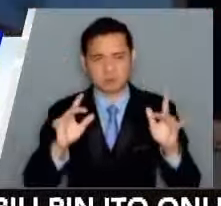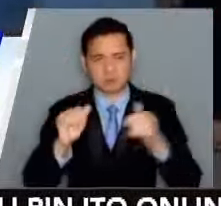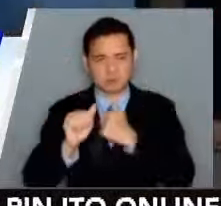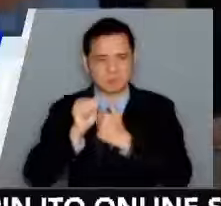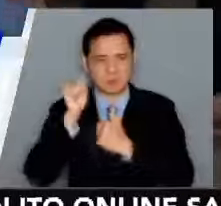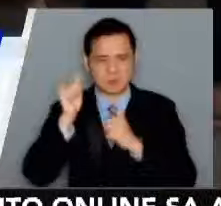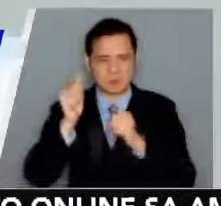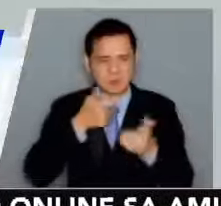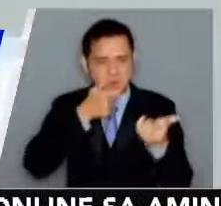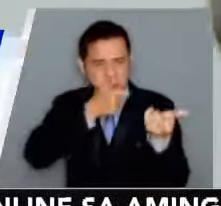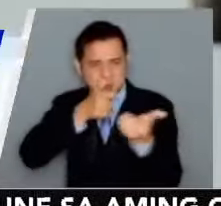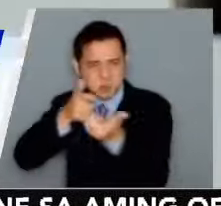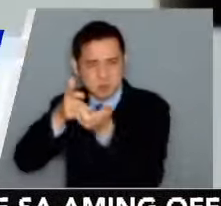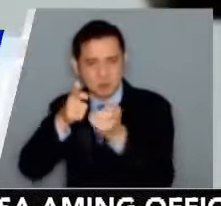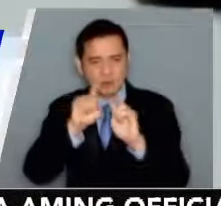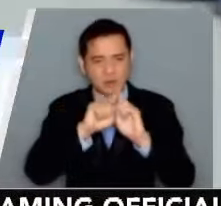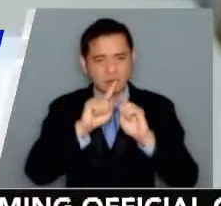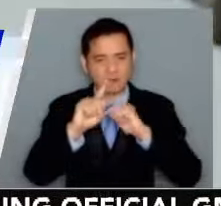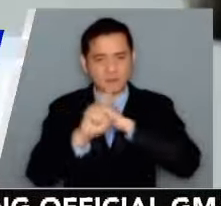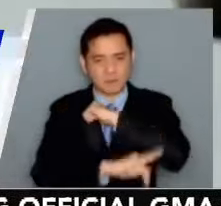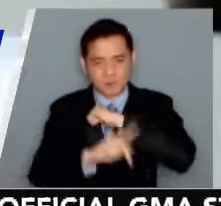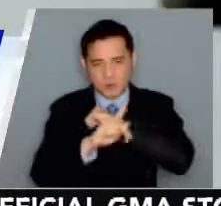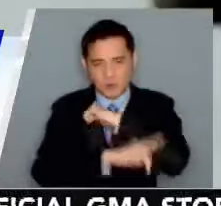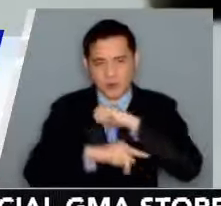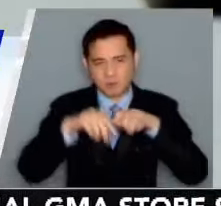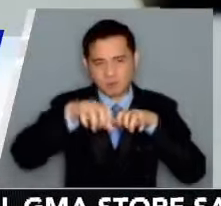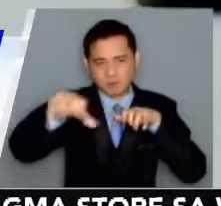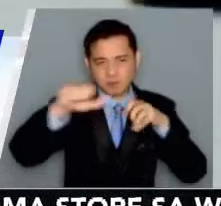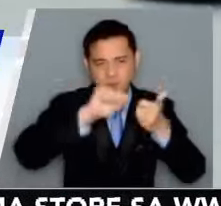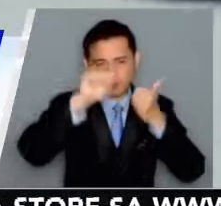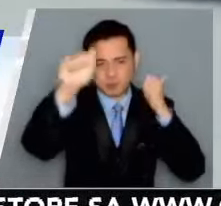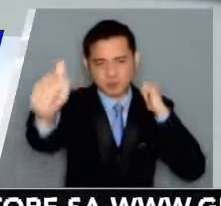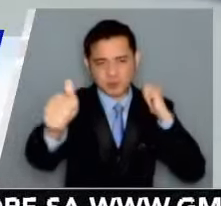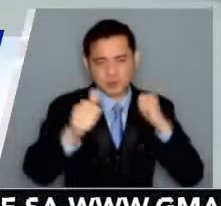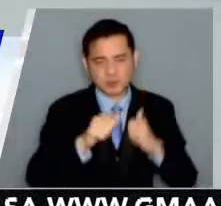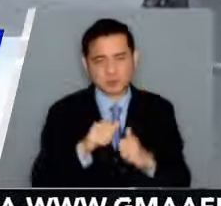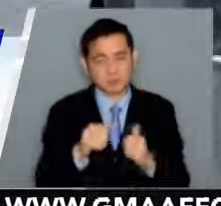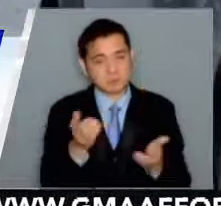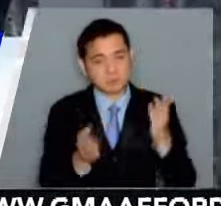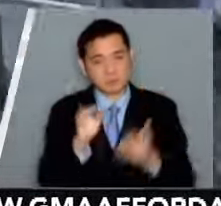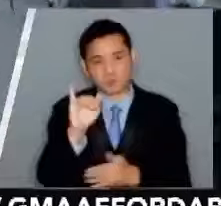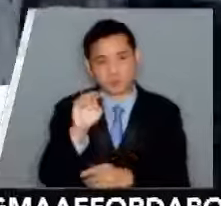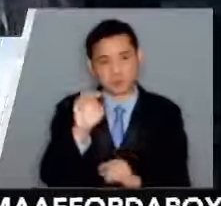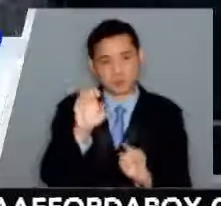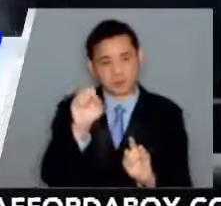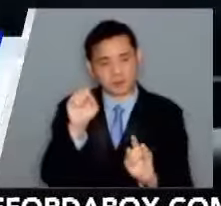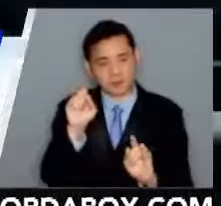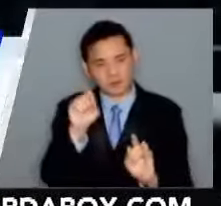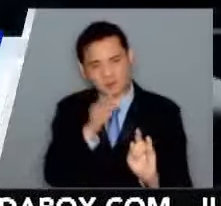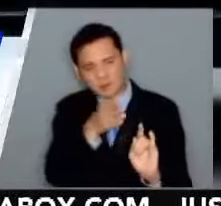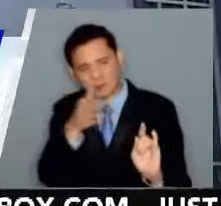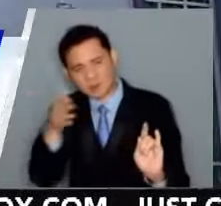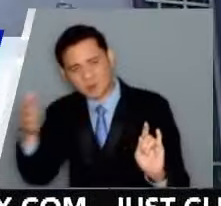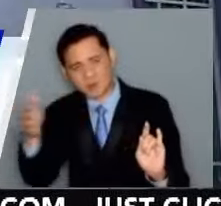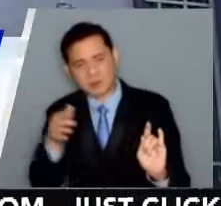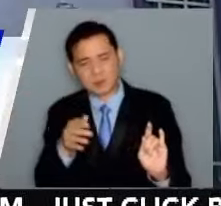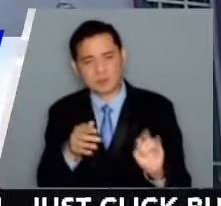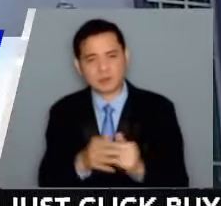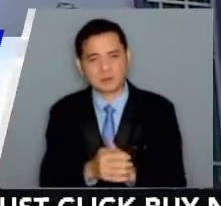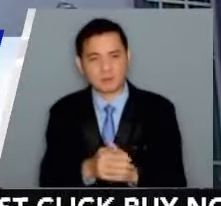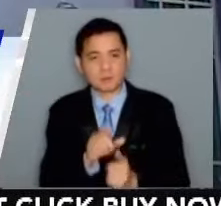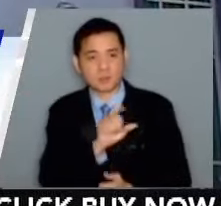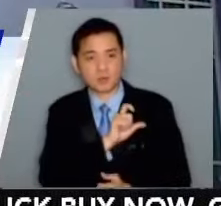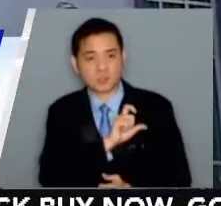mula January 12 hanggang June 11, 2025. Samantala, nakatakdang ilipat ang ilang tauhan ng pulisya sa